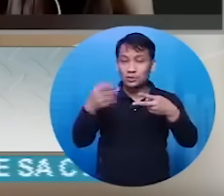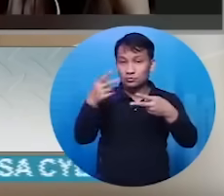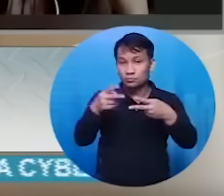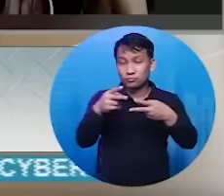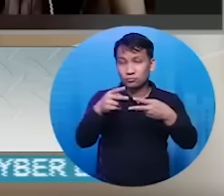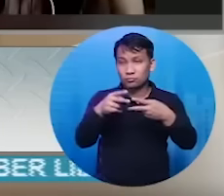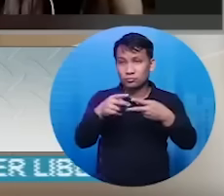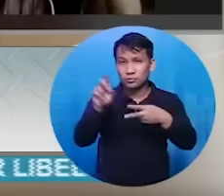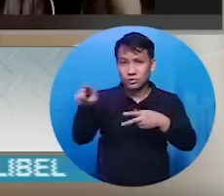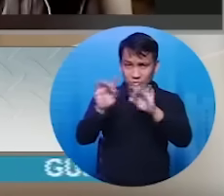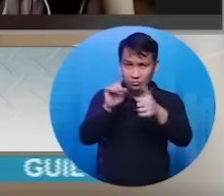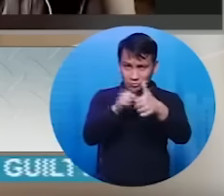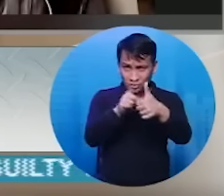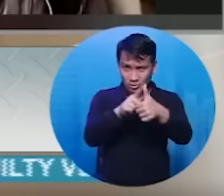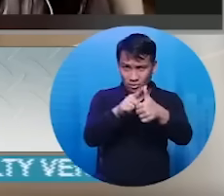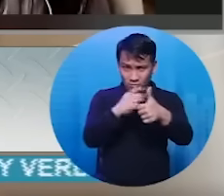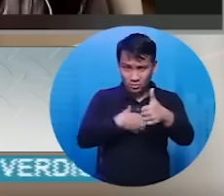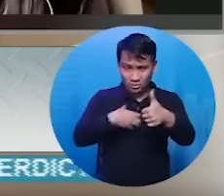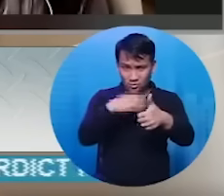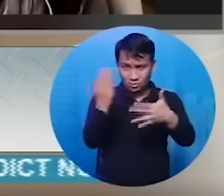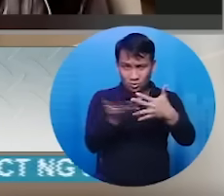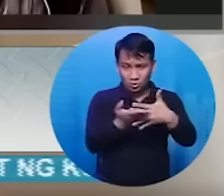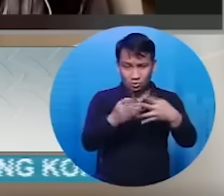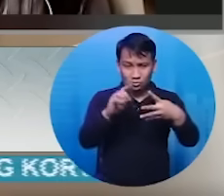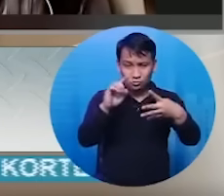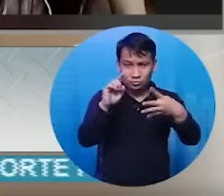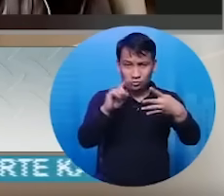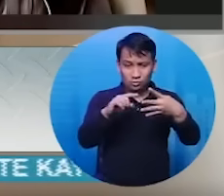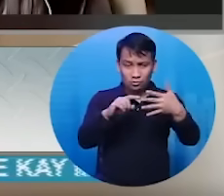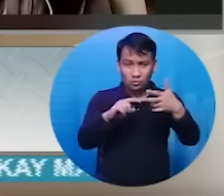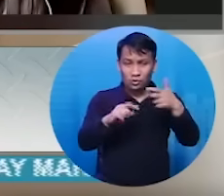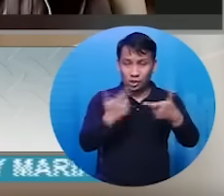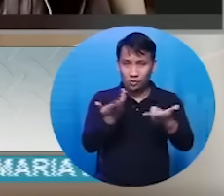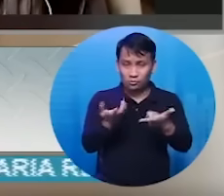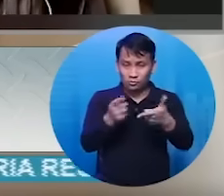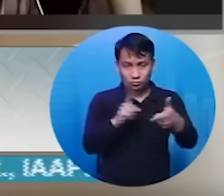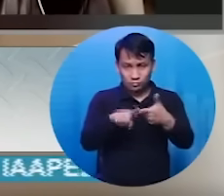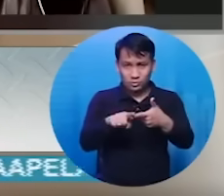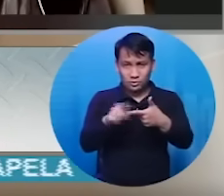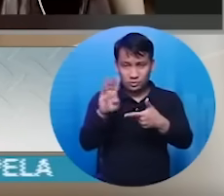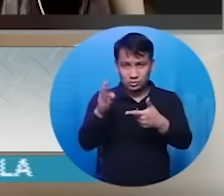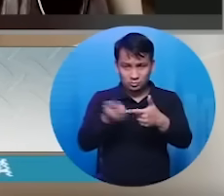A, kasuhan siya, or B, palayasin siya. Alin doon sa dalawang gusto mong gawin?